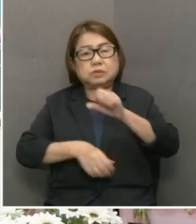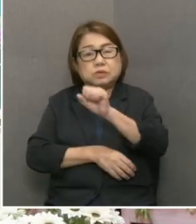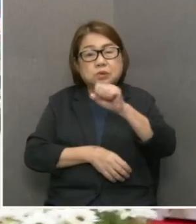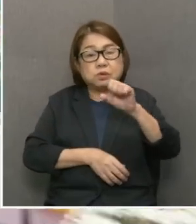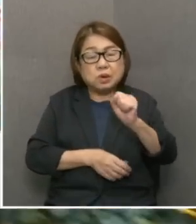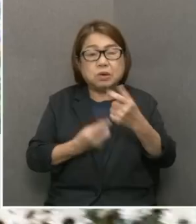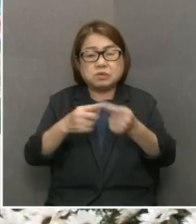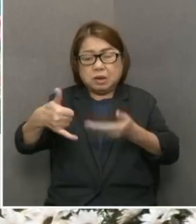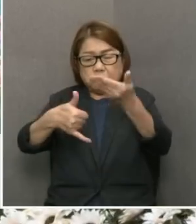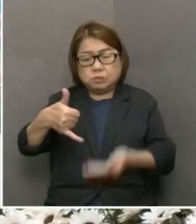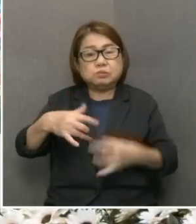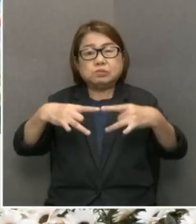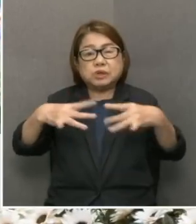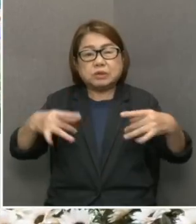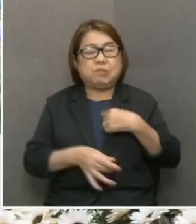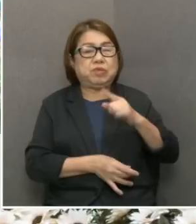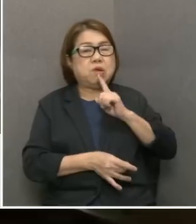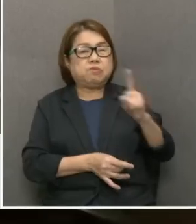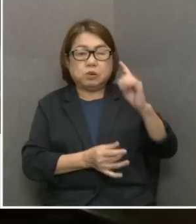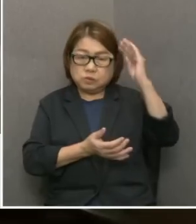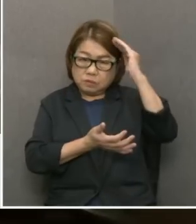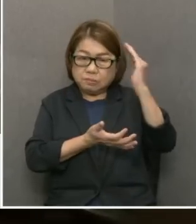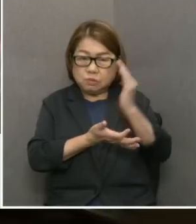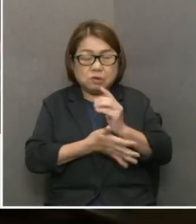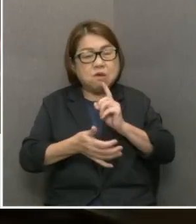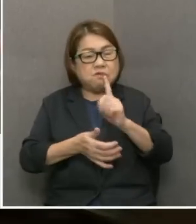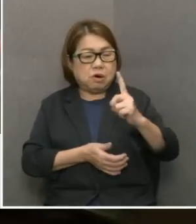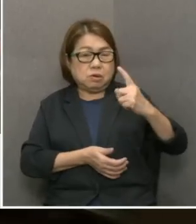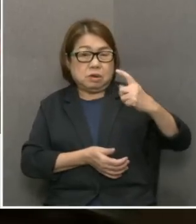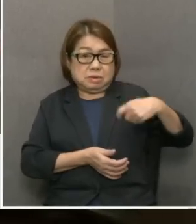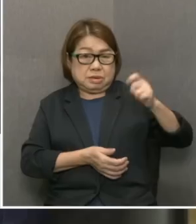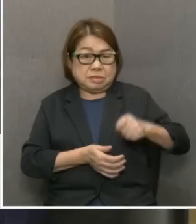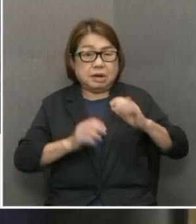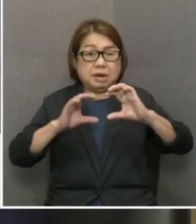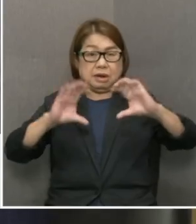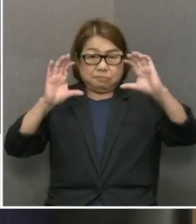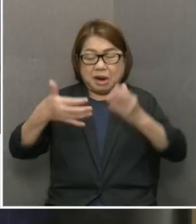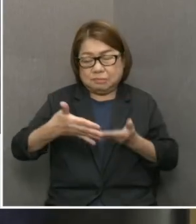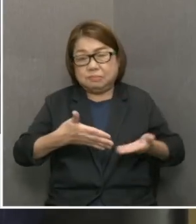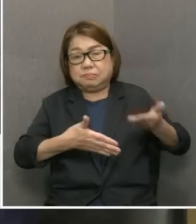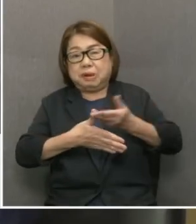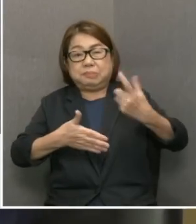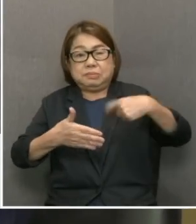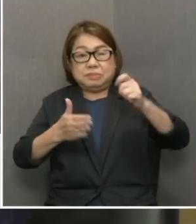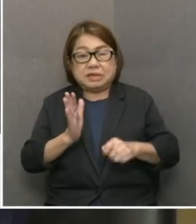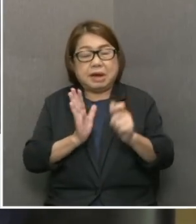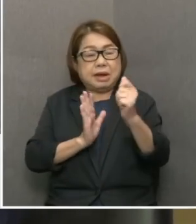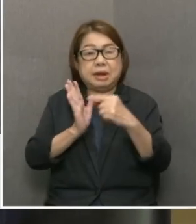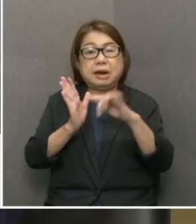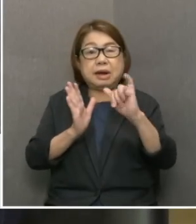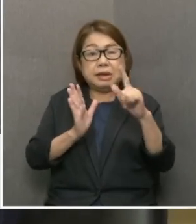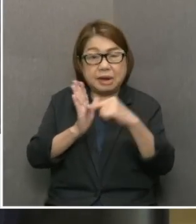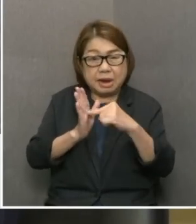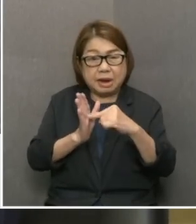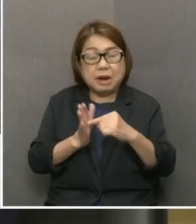ความดำเนินคดีผ่านตำรวจอัยการไปศาลอาญาได้เลยไม่ต้องพึ่งศาลรัฐธรรมนูญโดยมีโทษ